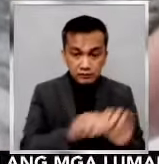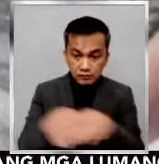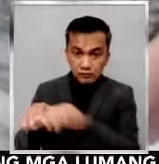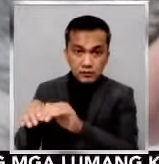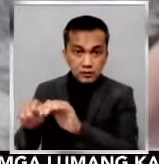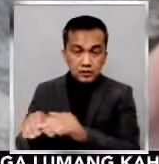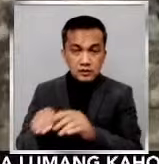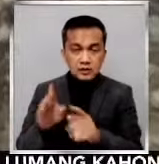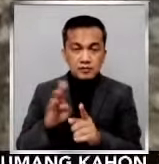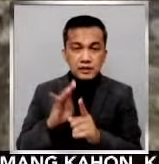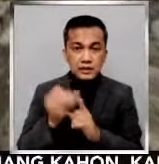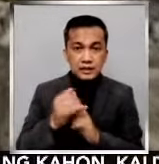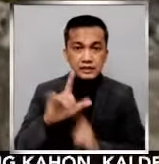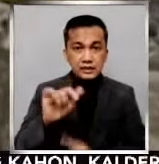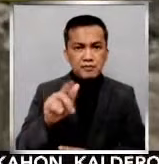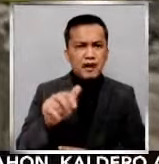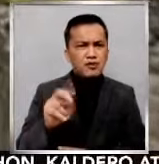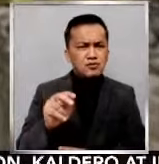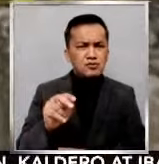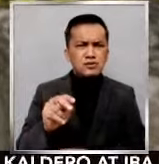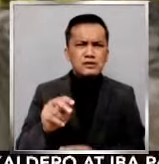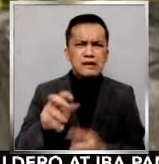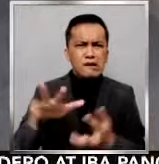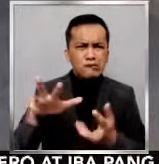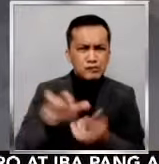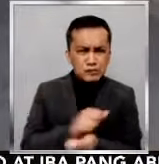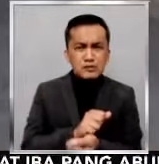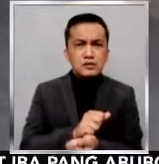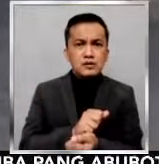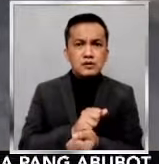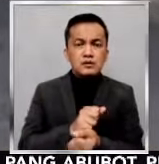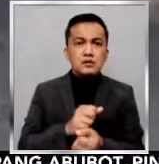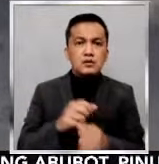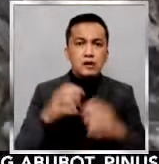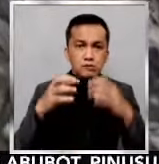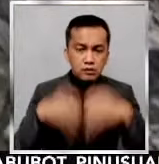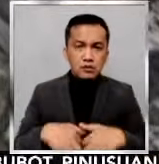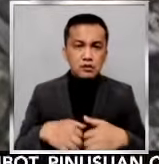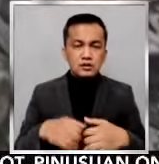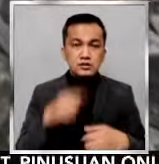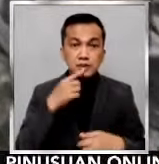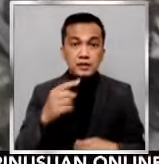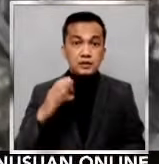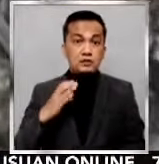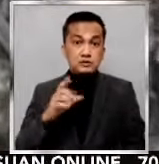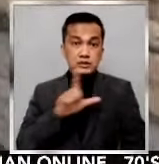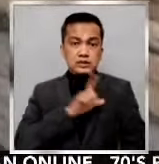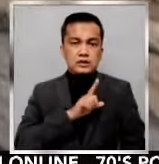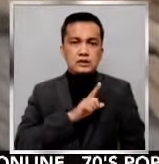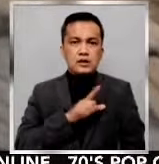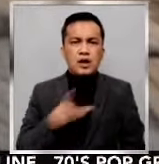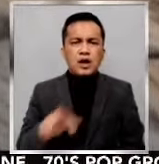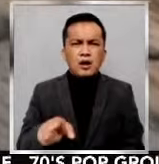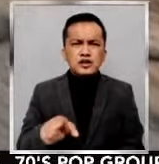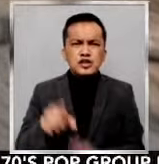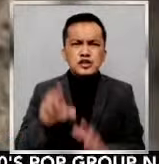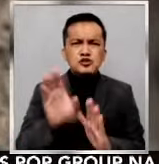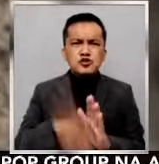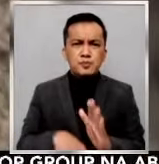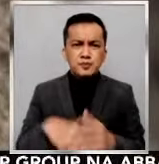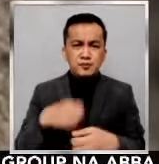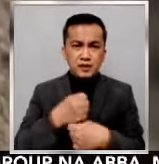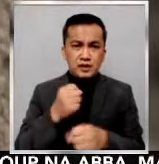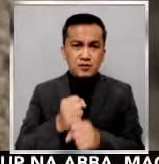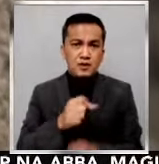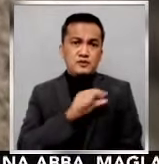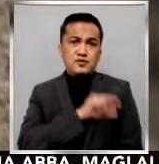Labangon ay halos madurog ng gumuho. Ayon sa isang konsehal, substandard daw ang pagkakagawa sa mga nasirang nicho.